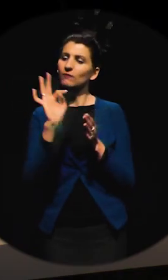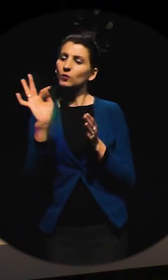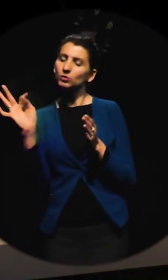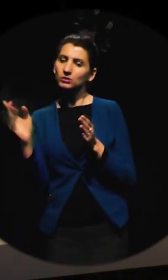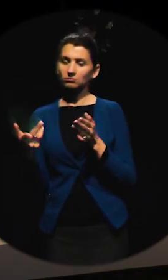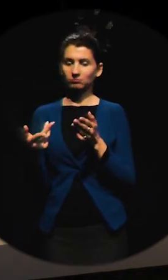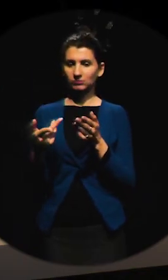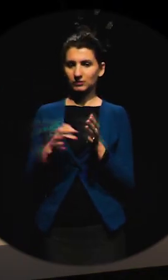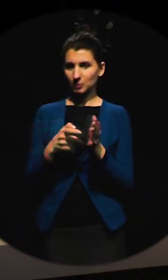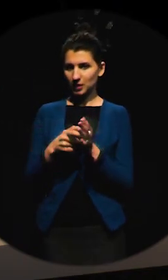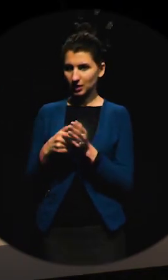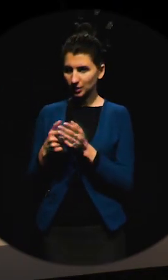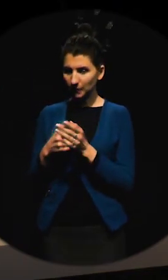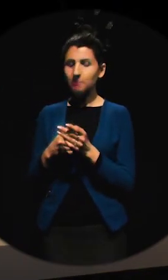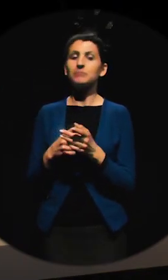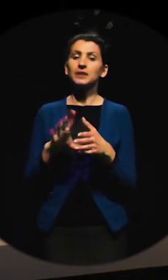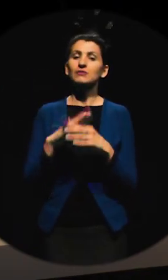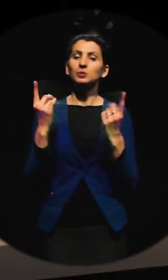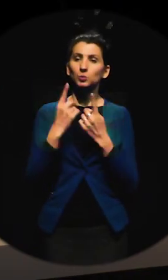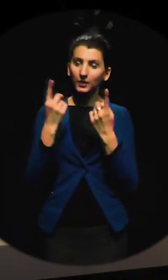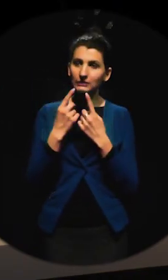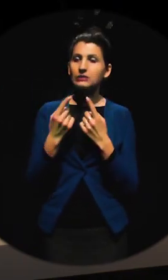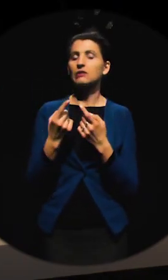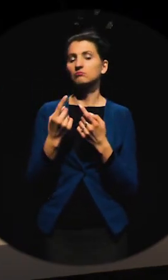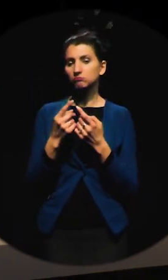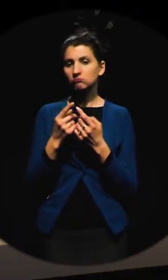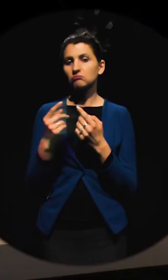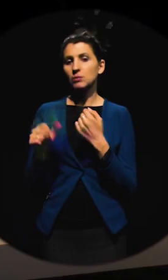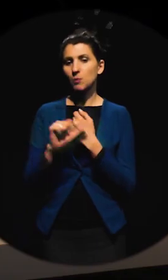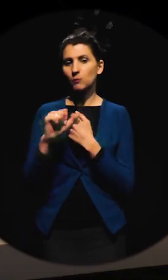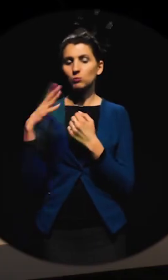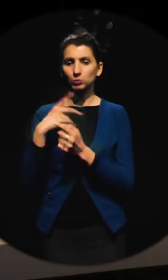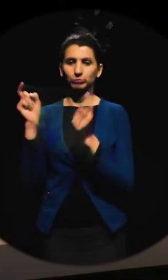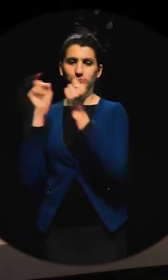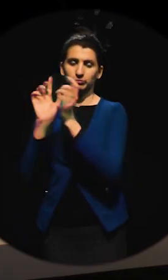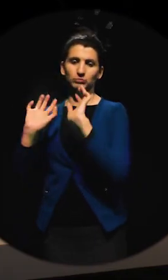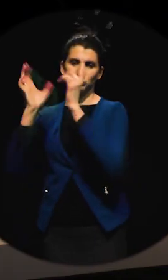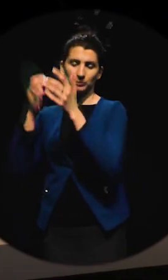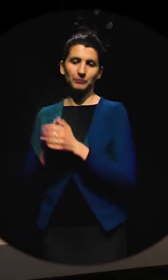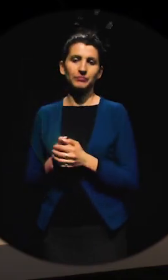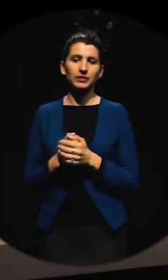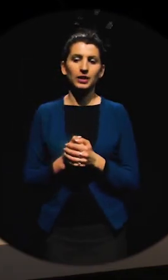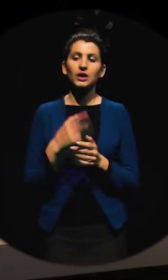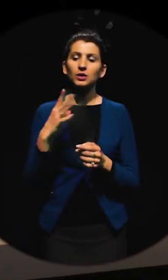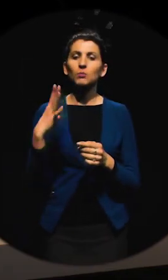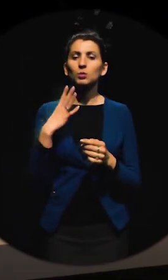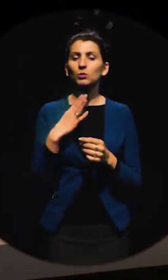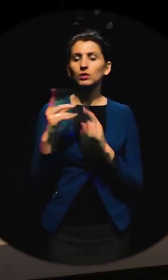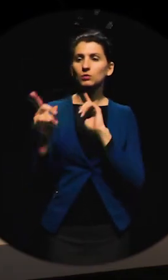publikację, która towarzyszy protestowi. I rzeczywiście to rozmowa, która skupiała